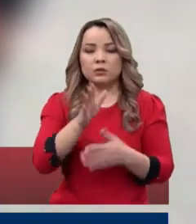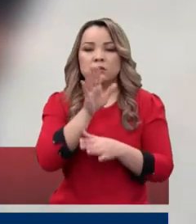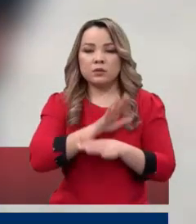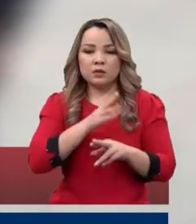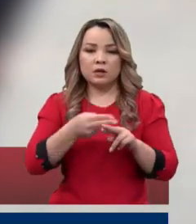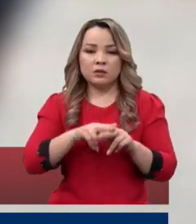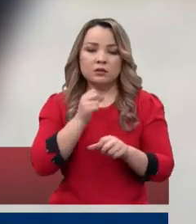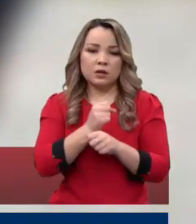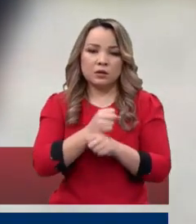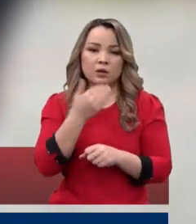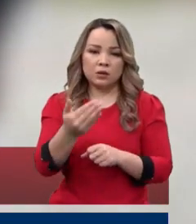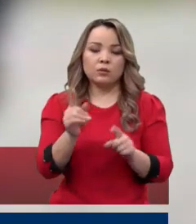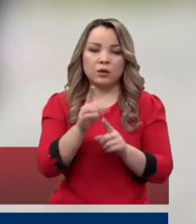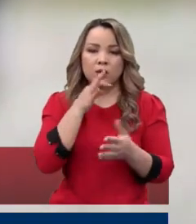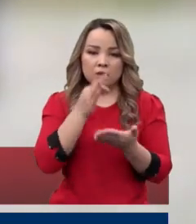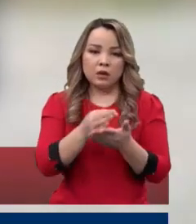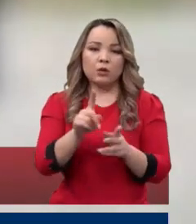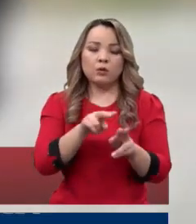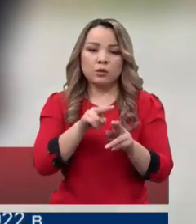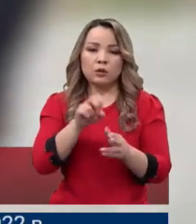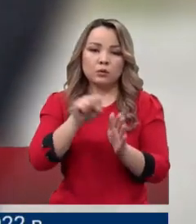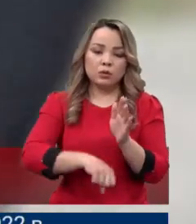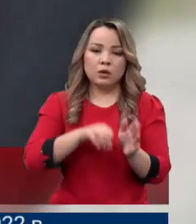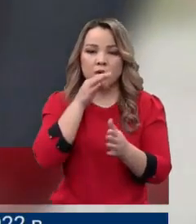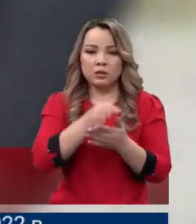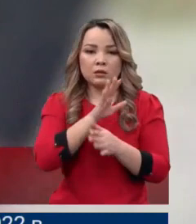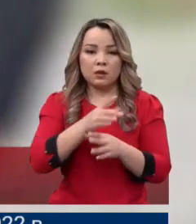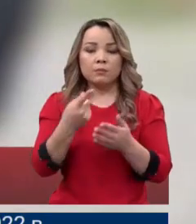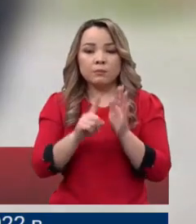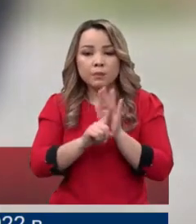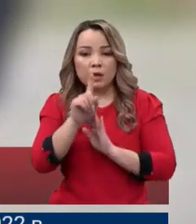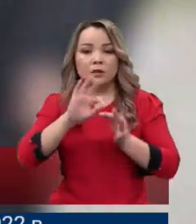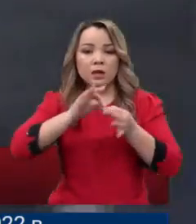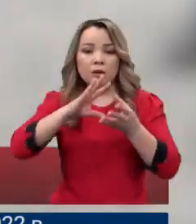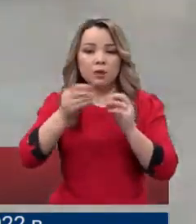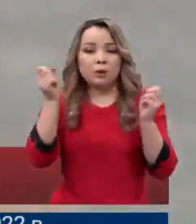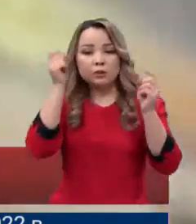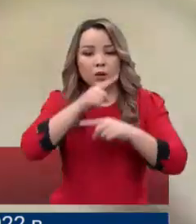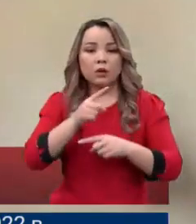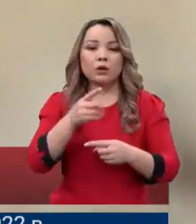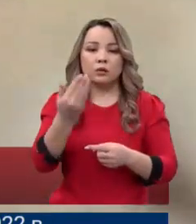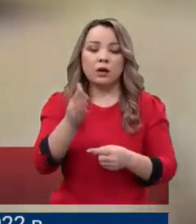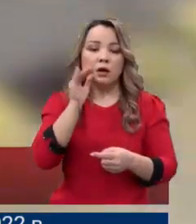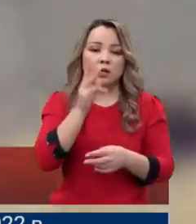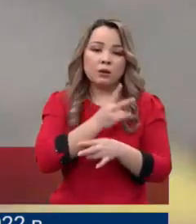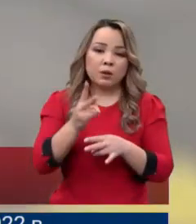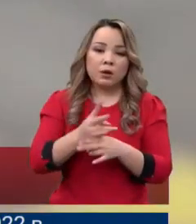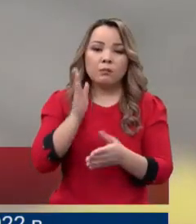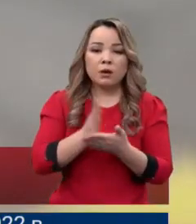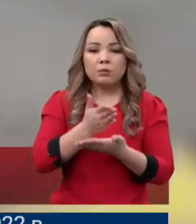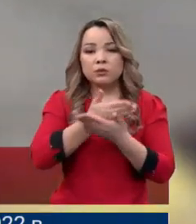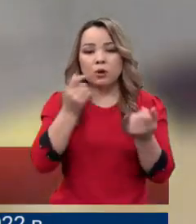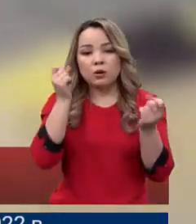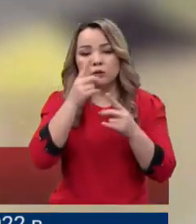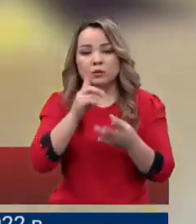сендер. Сендерге шығып айтқан жоқ қой, бәрін атыңдар, қырыңдар. Сендер әуелі соның бәрін анықтауларың керек. Мынаның адамға зияны бар ма, жоқ